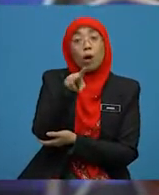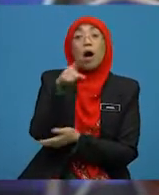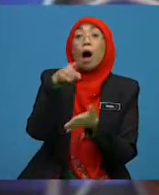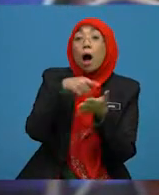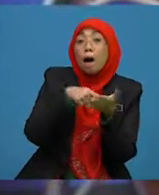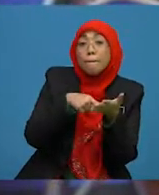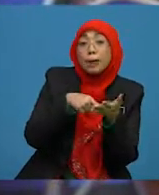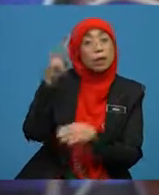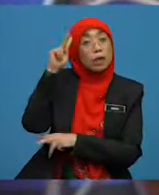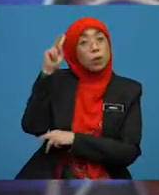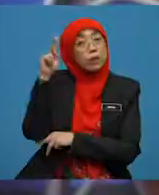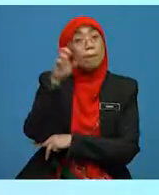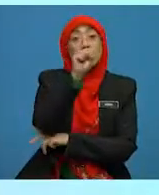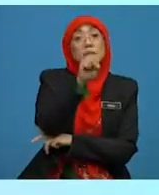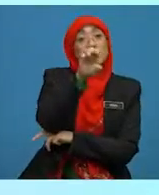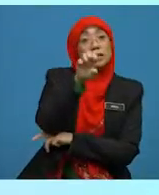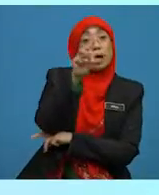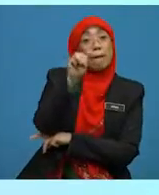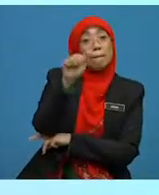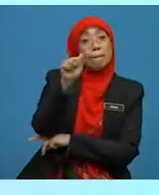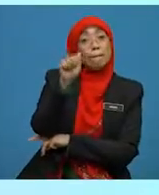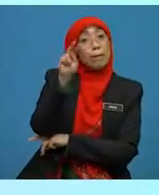konsep semantik.